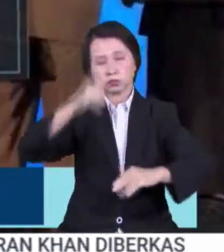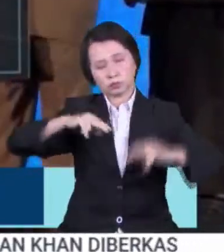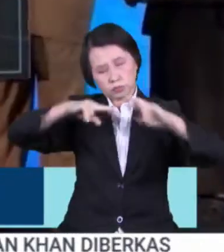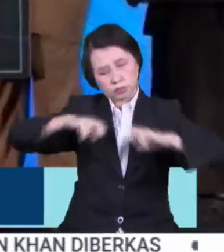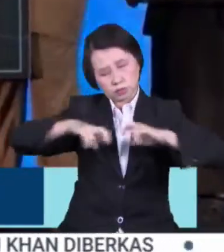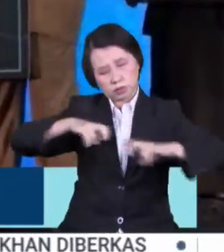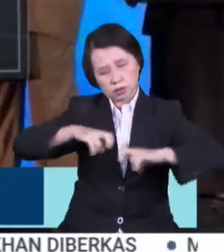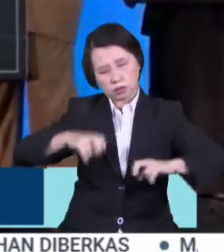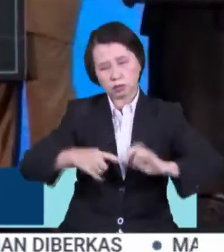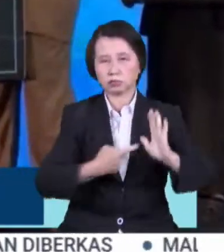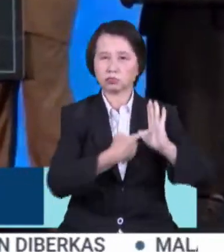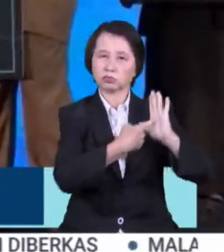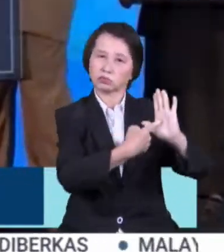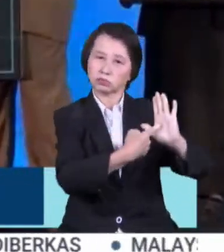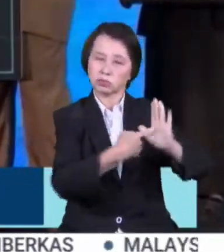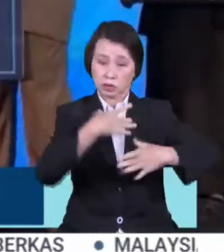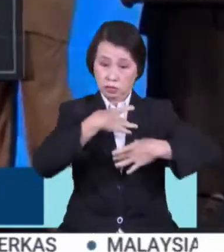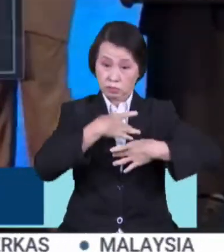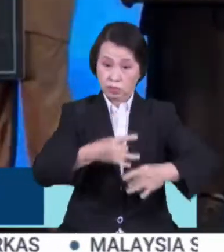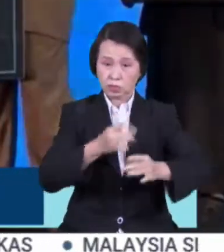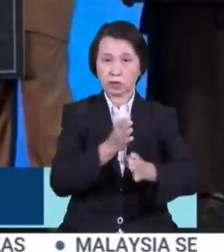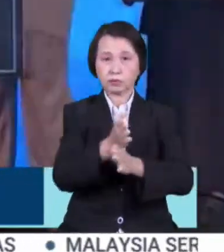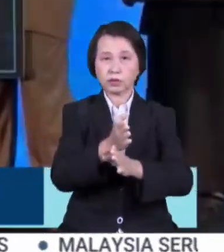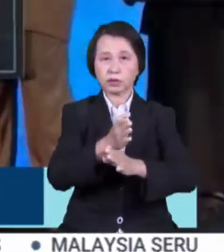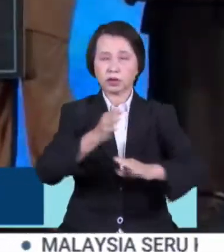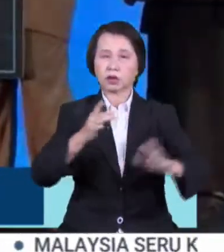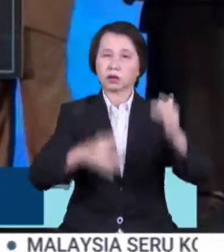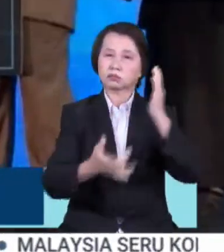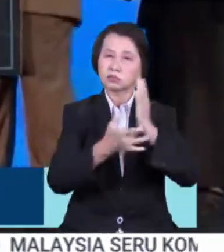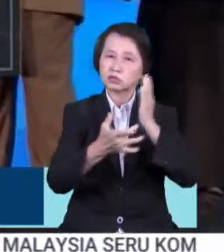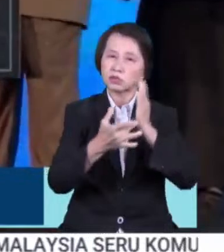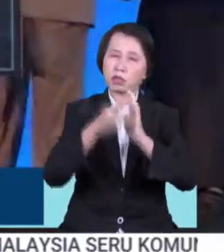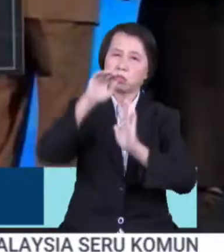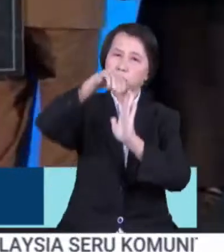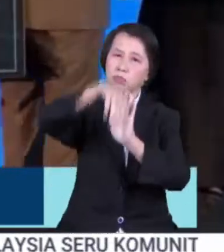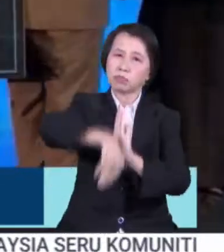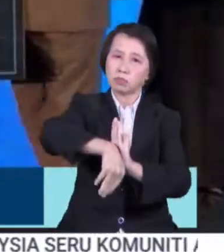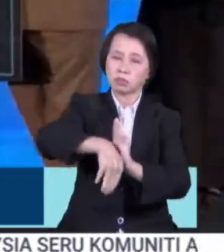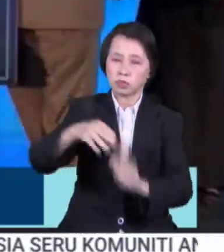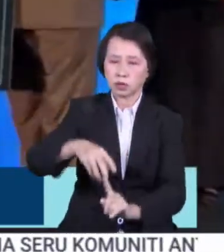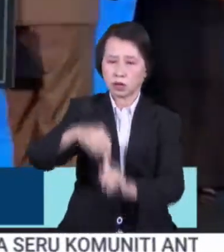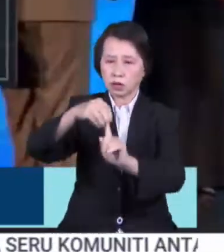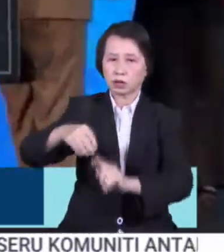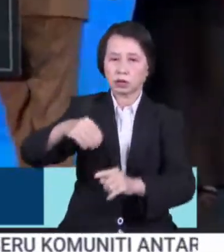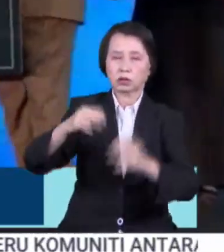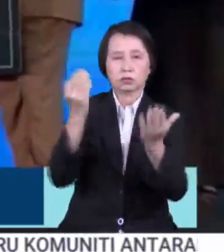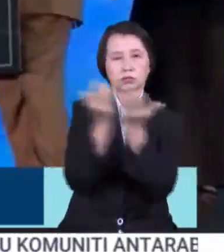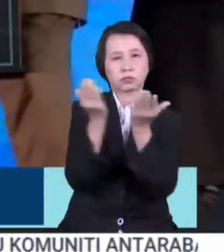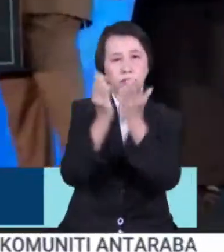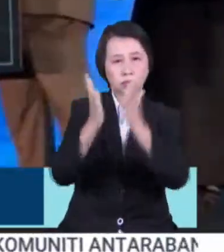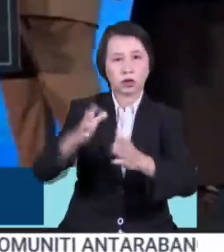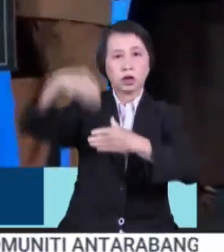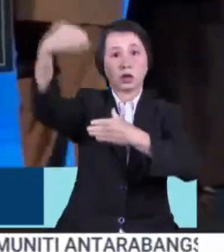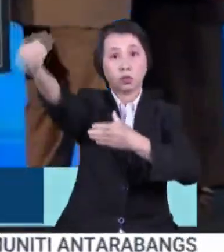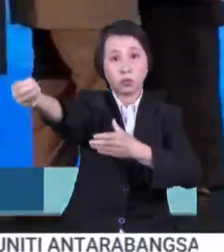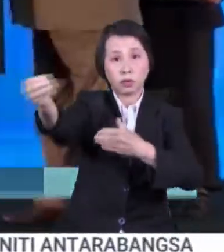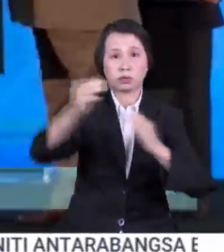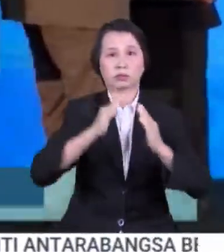kajian yang menunjukkan minat terhadap bidang itu semakin merosot khususnya di kalangan pelajar luar bandar.